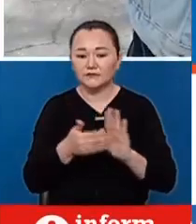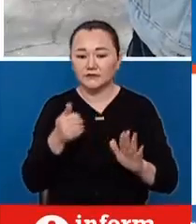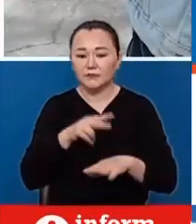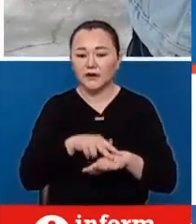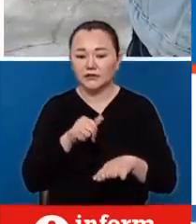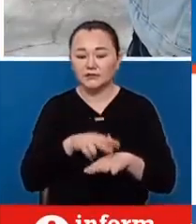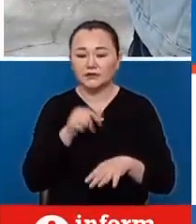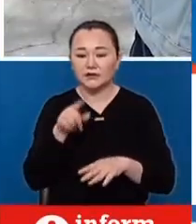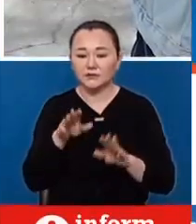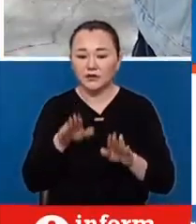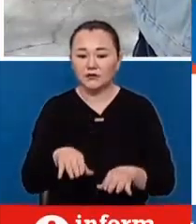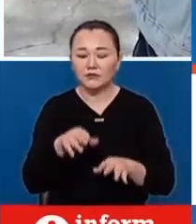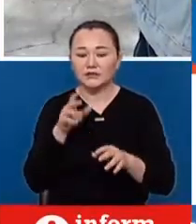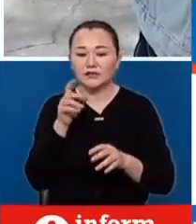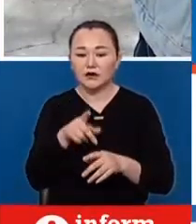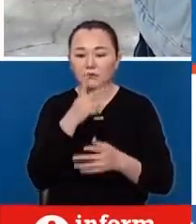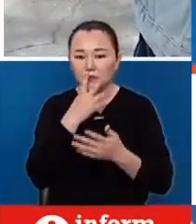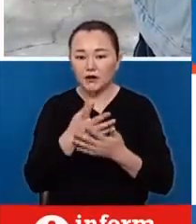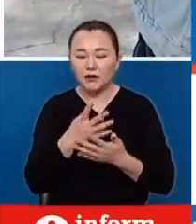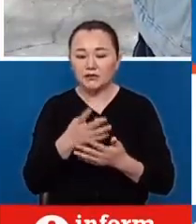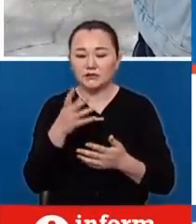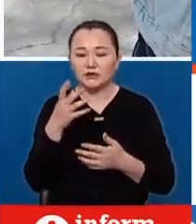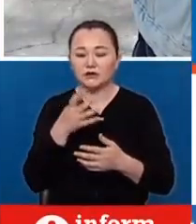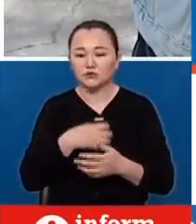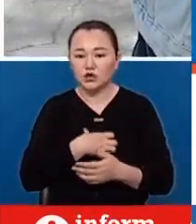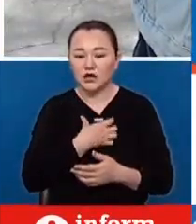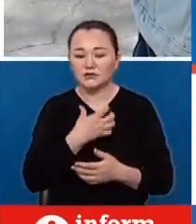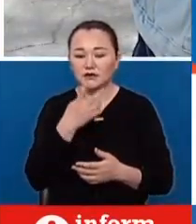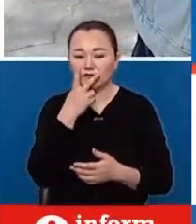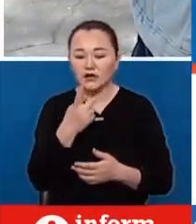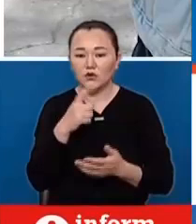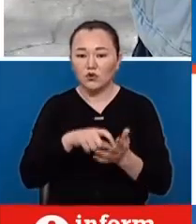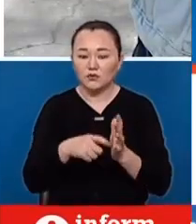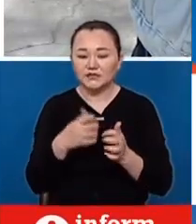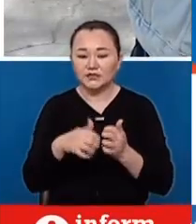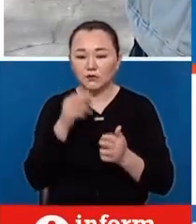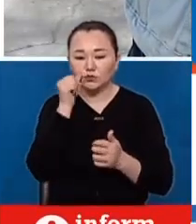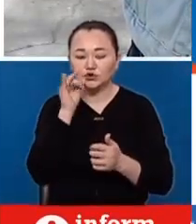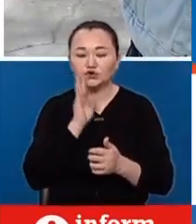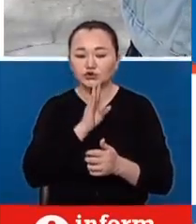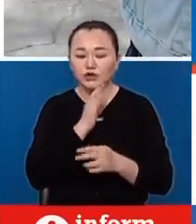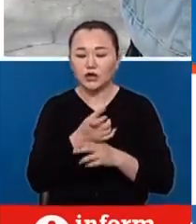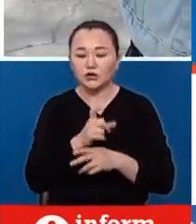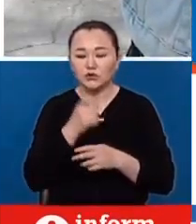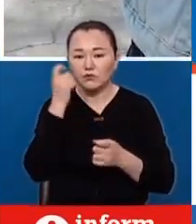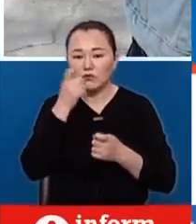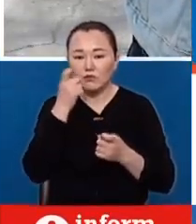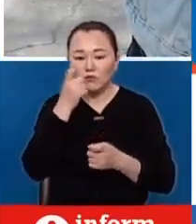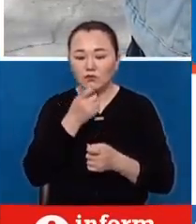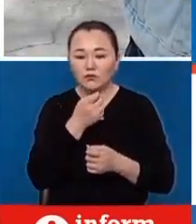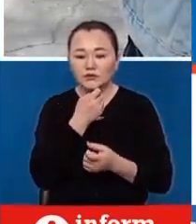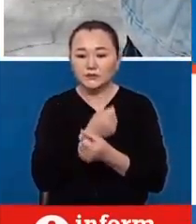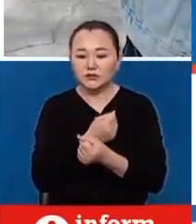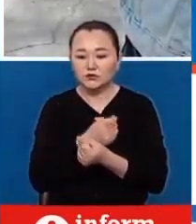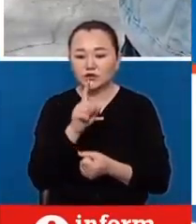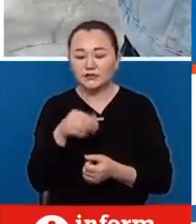полицейских. Там на месте перед ними предстала нелицеприятная картина. В одной комнате среди мужчин и женщин, которые распивали спиртное, там